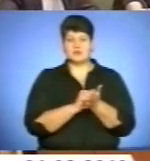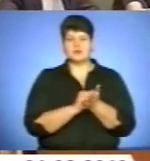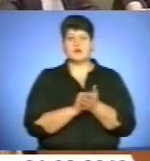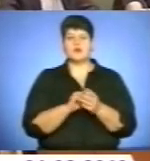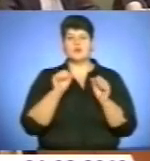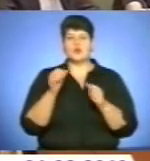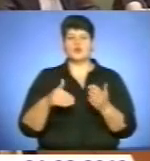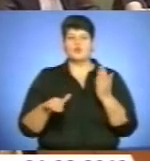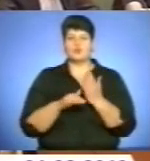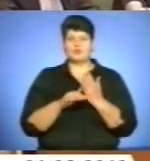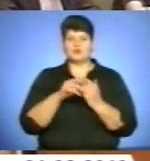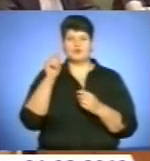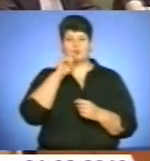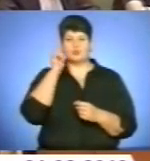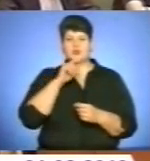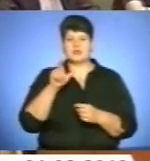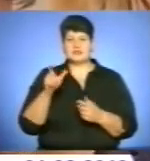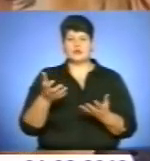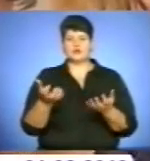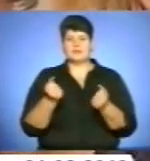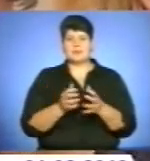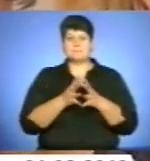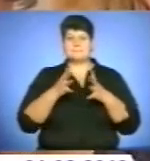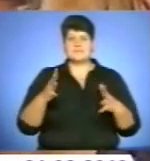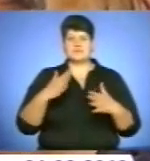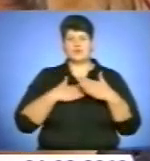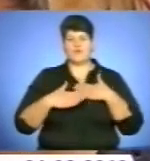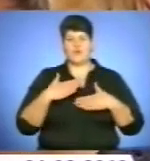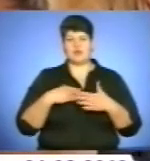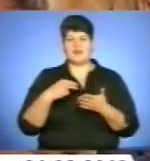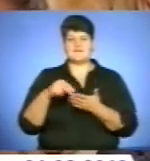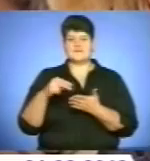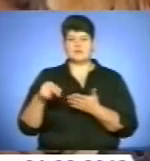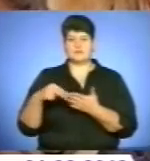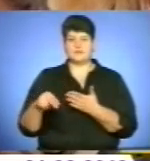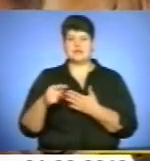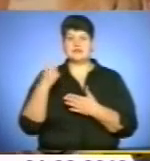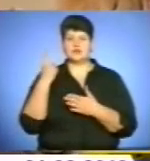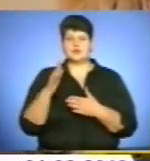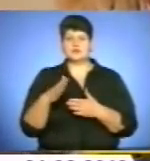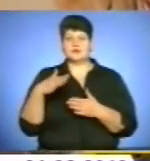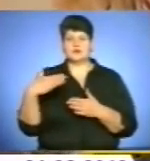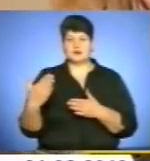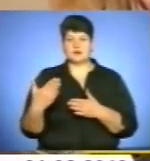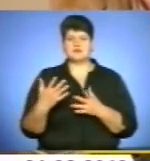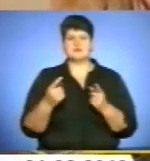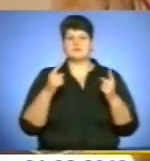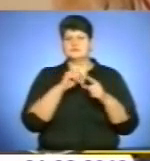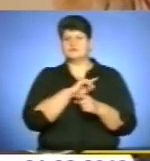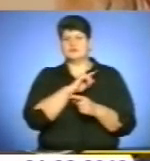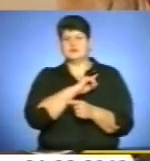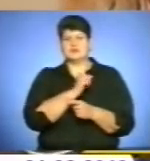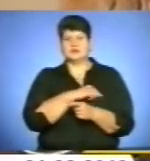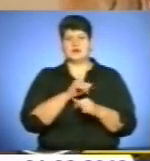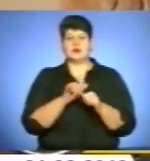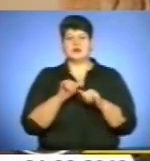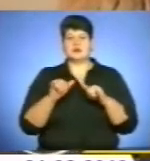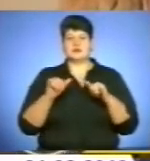отримувати більше задоволення від покупок. С одной стороны, в городах достаточно бурное развитие торговых площадей, при